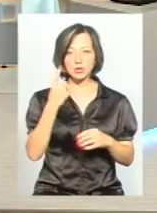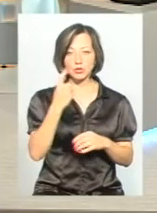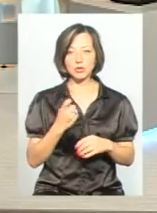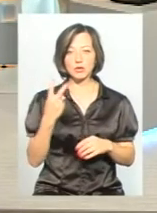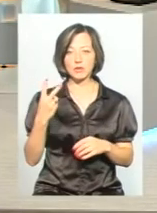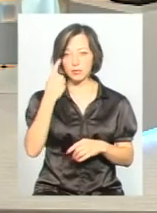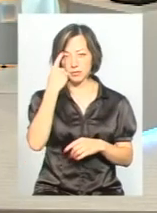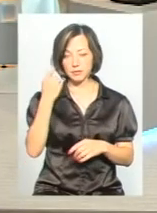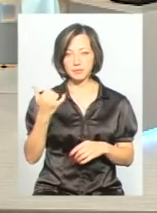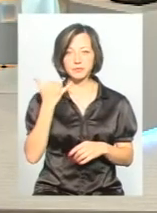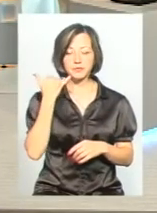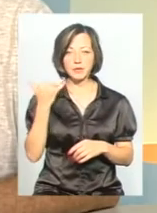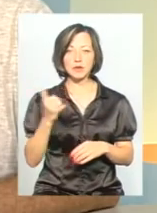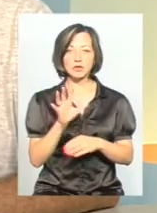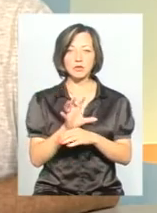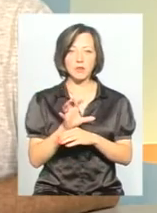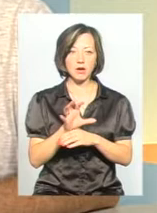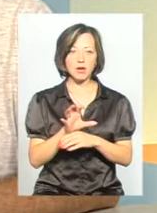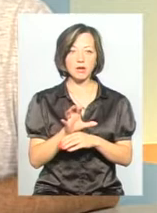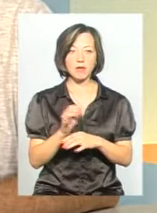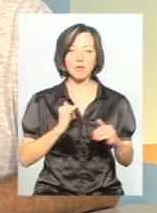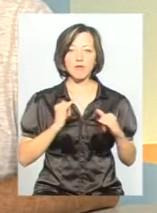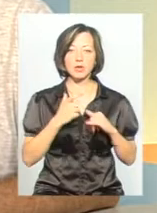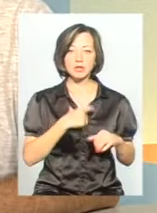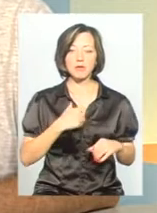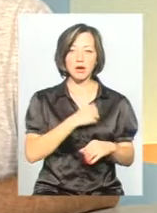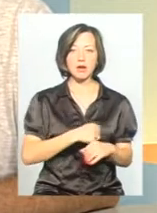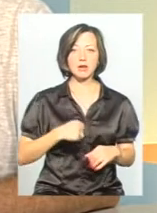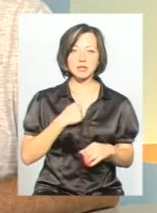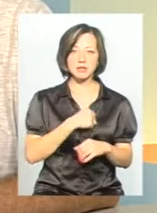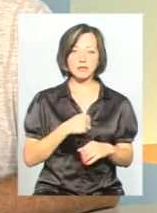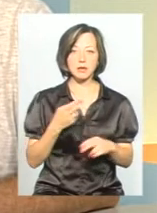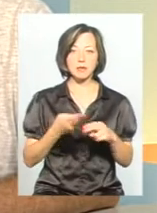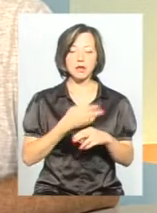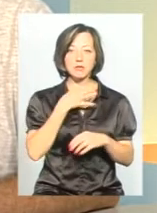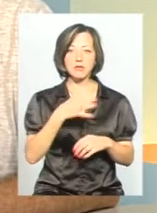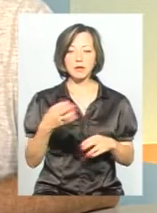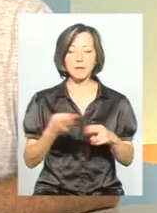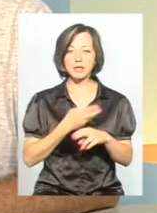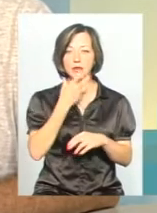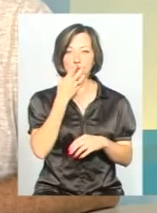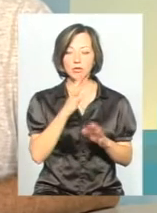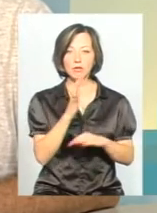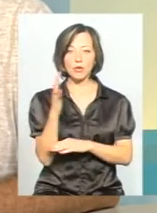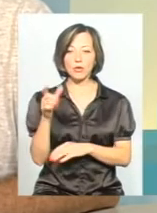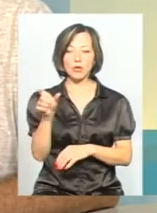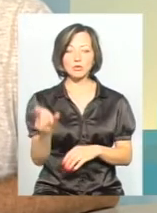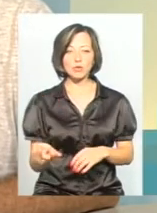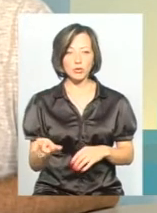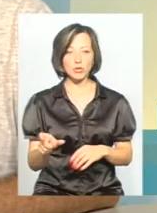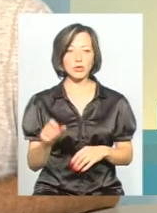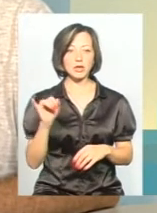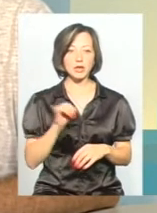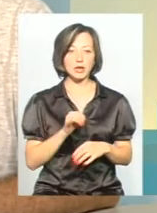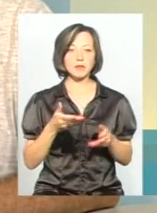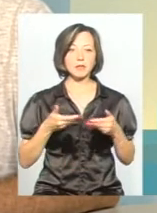та повідомили, що собака поводить себе агресивно, вона без повідка, без намордника, вигулюється особою. І